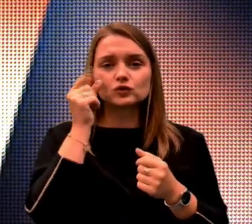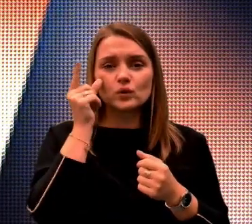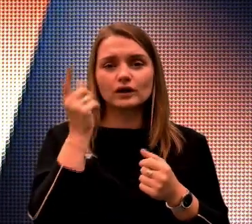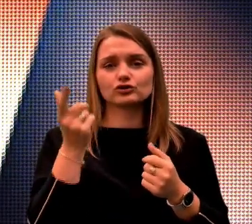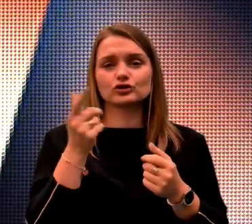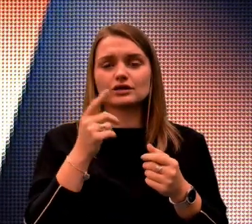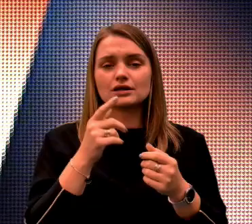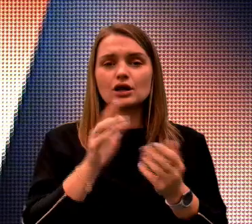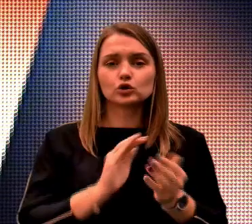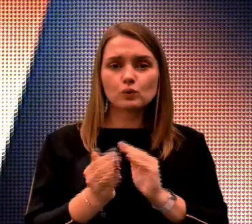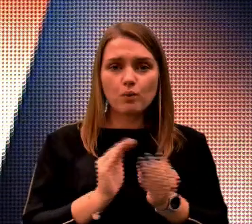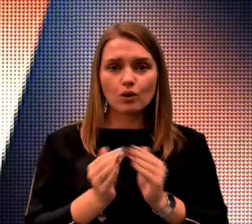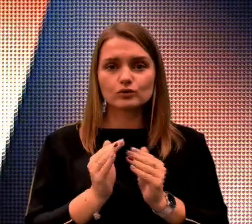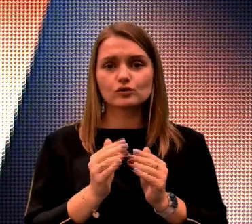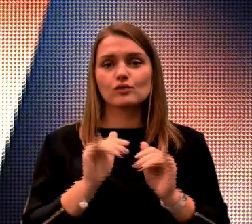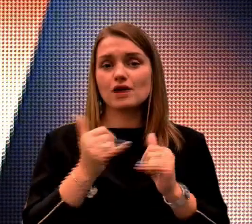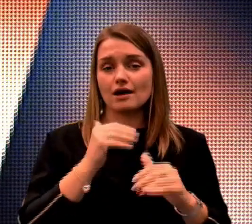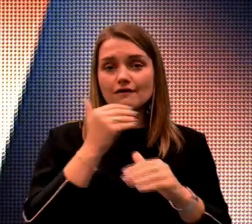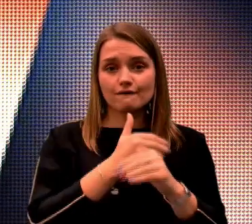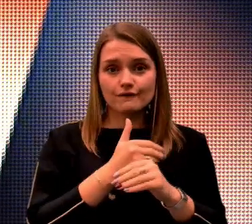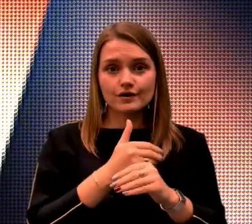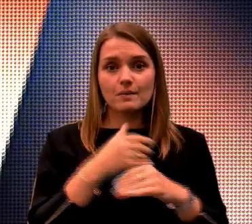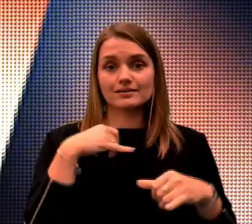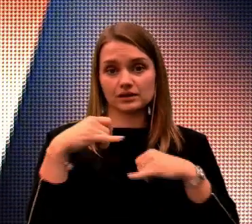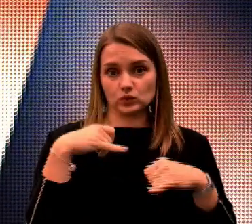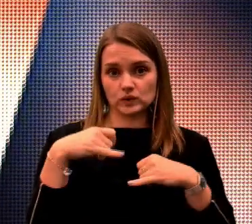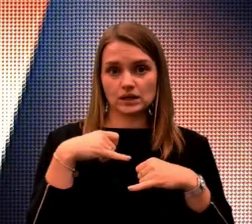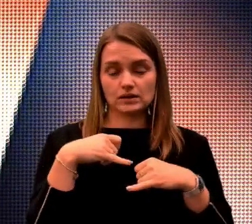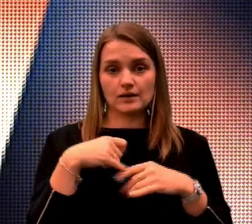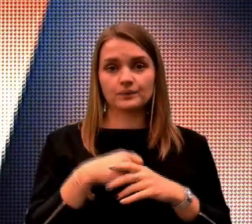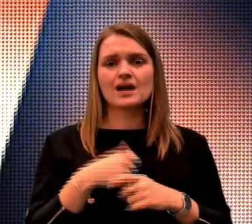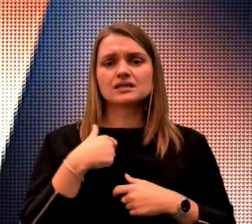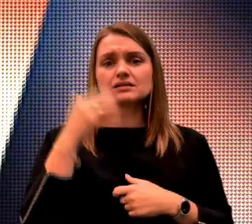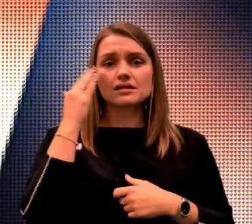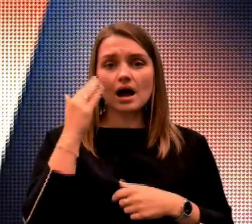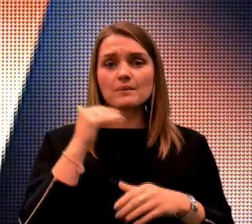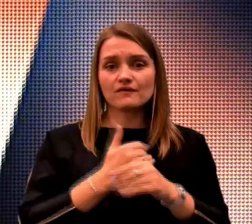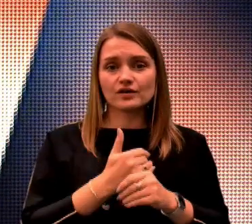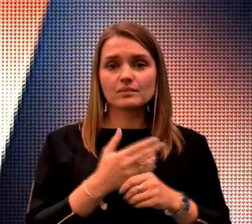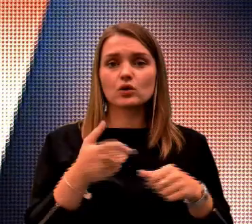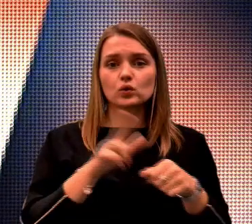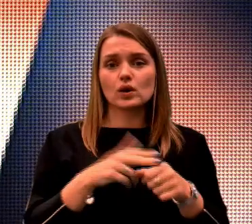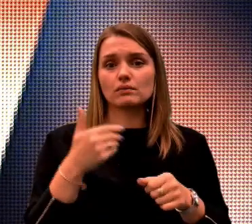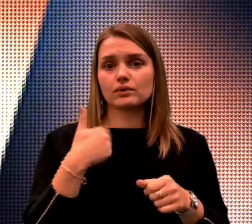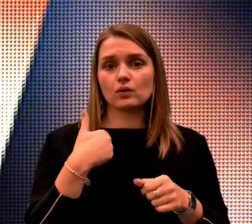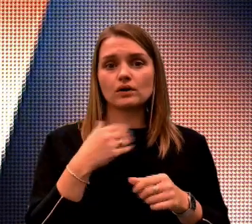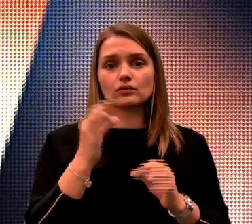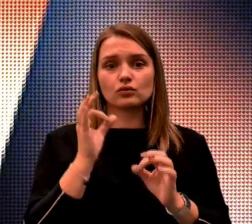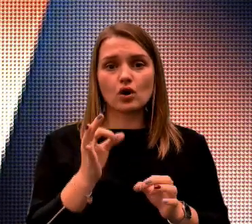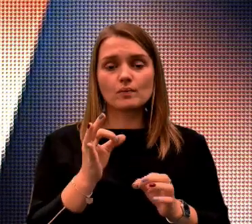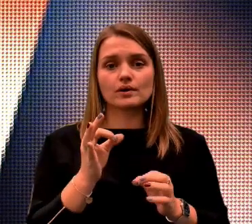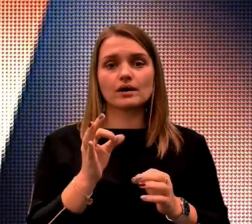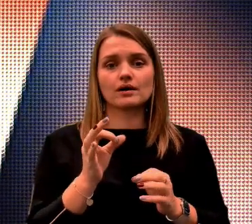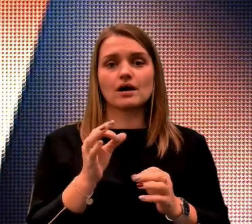o skuteczność, jak jest firma zarządzana, bo znam firmy, które są niezwykle skuteczne, a mają